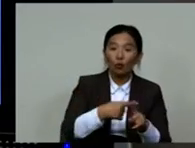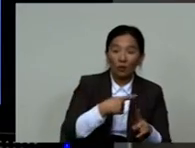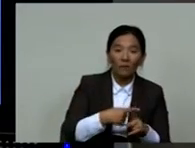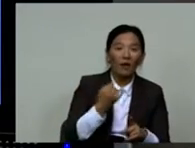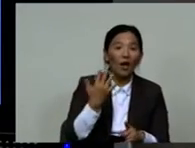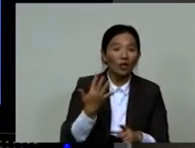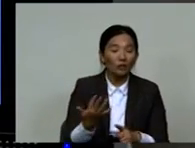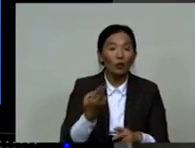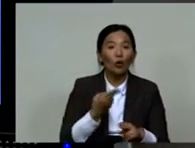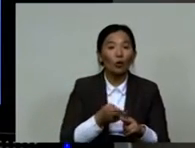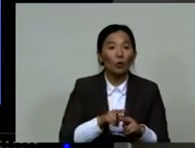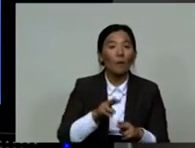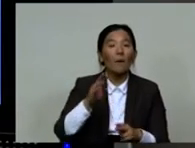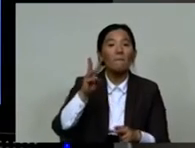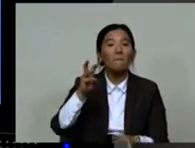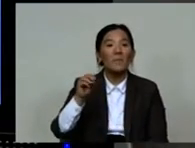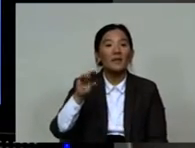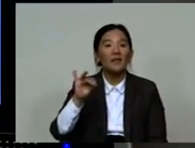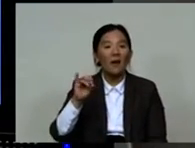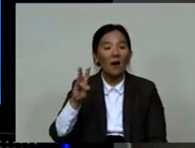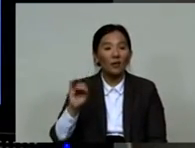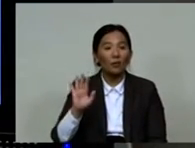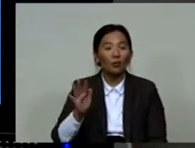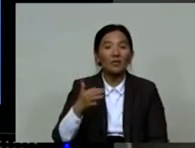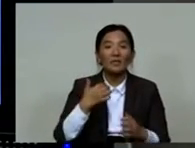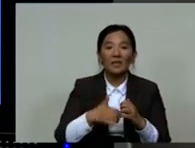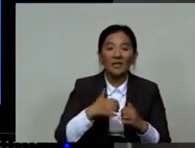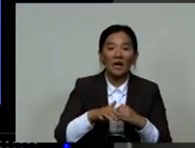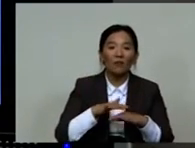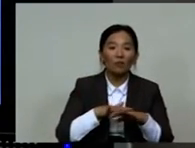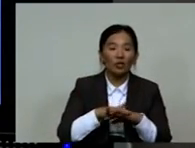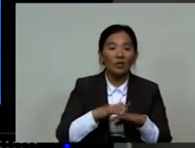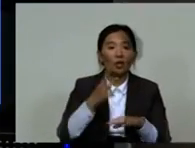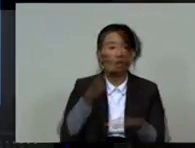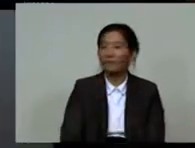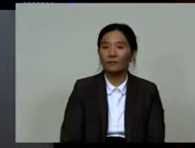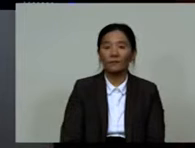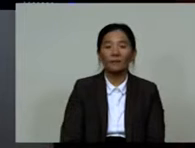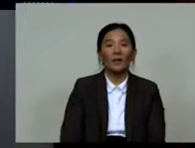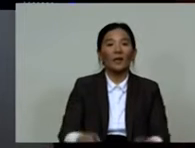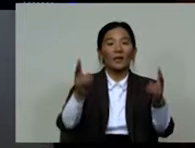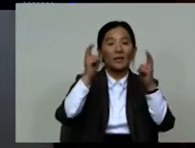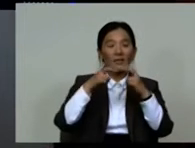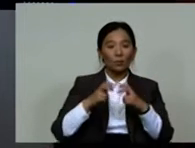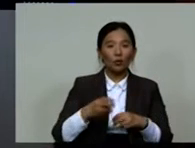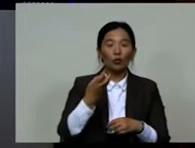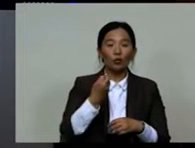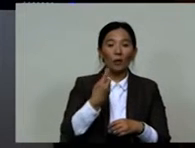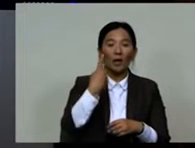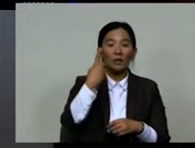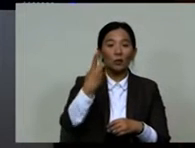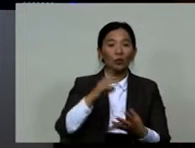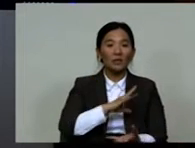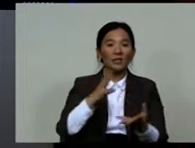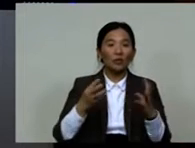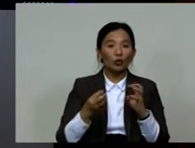то медиана наша будет среднее арифметическое двух чисел. Рассмотрим еще одну